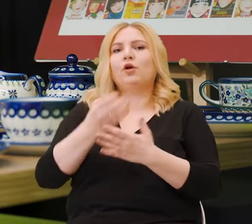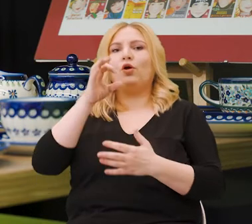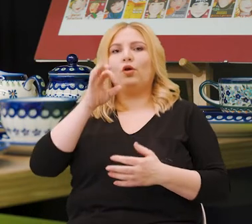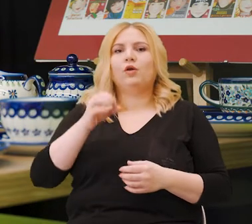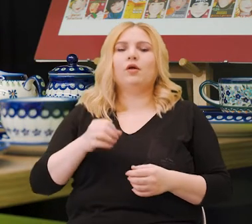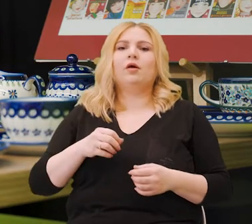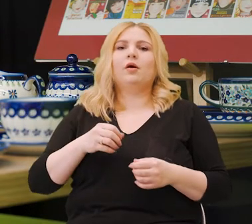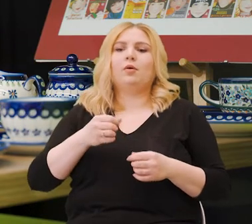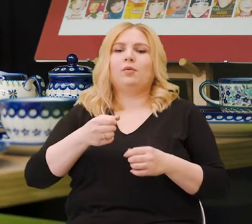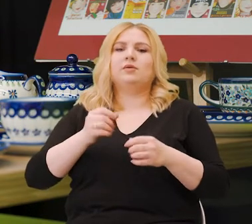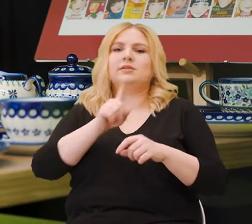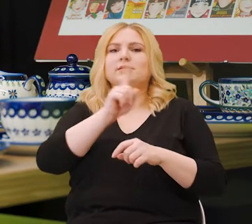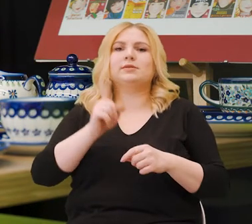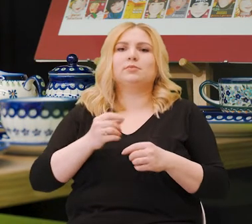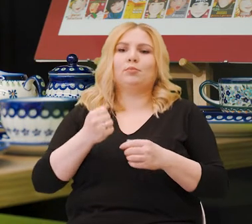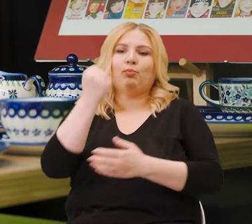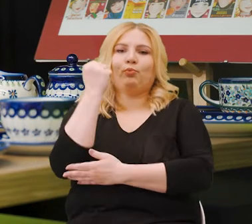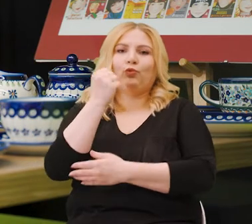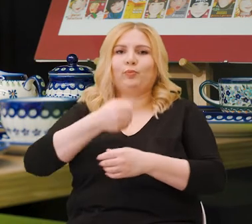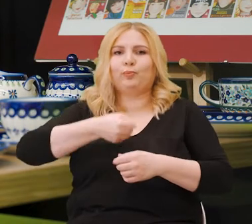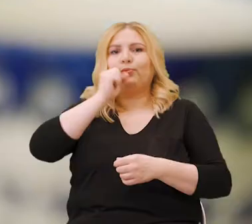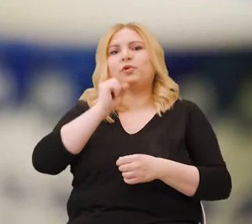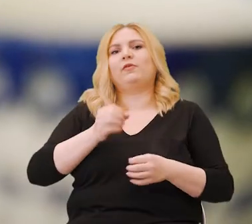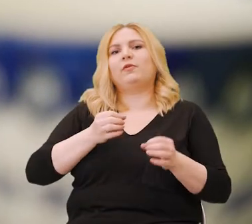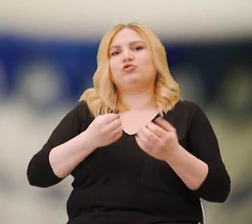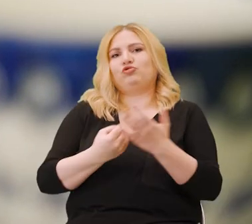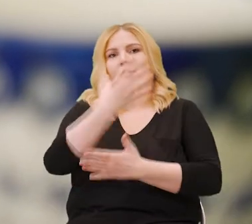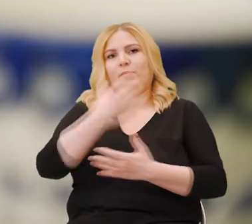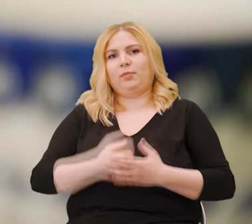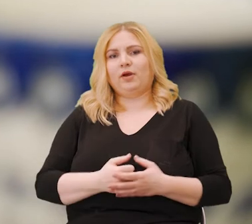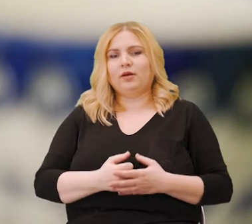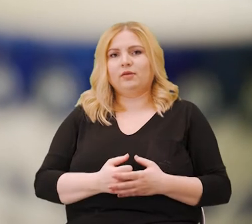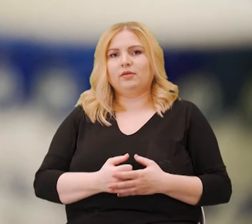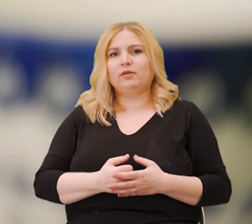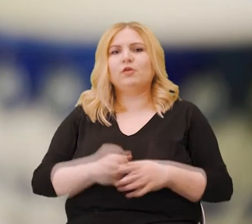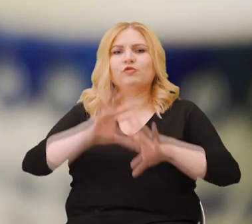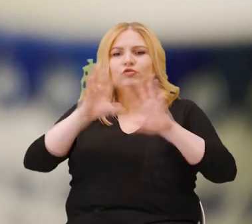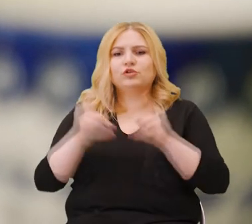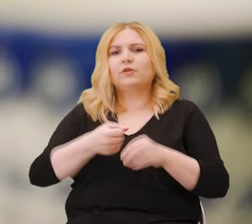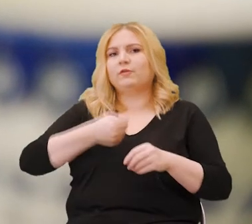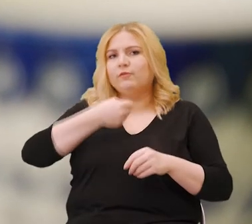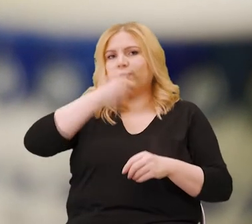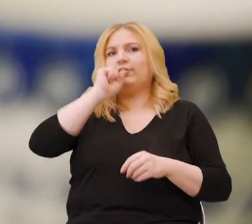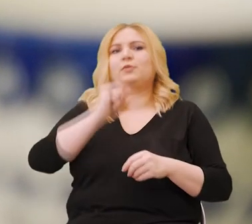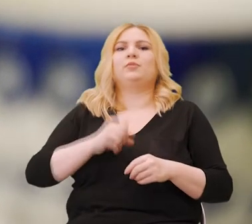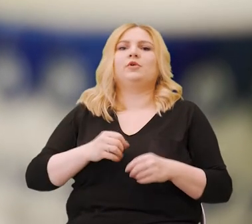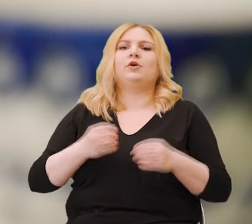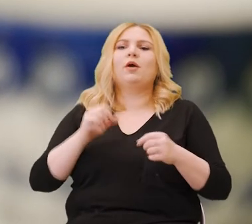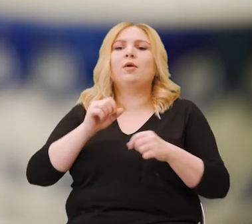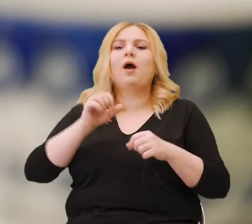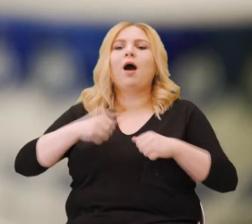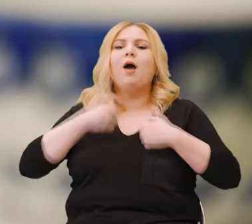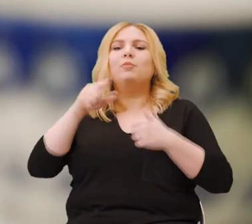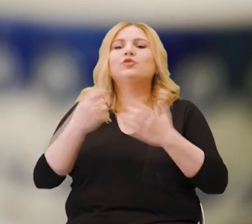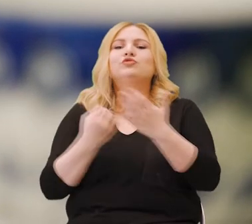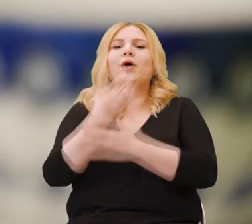a pili prosto z butelki, bo Grześ nie zadbał o kubeczki. To też musieli wypić wszystko od razu, żeby się